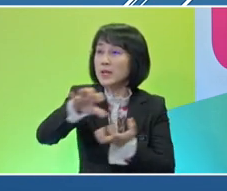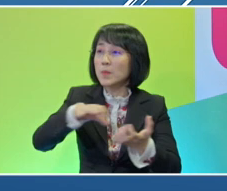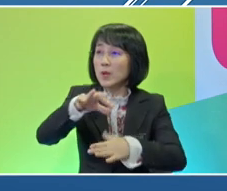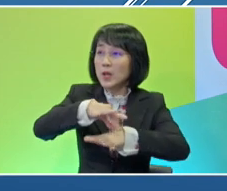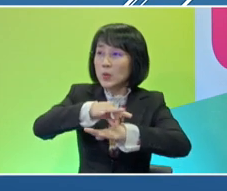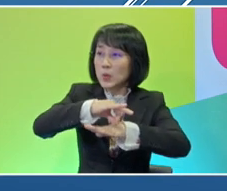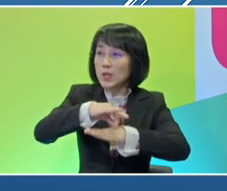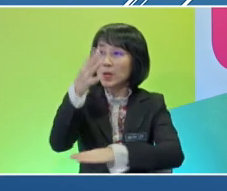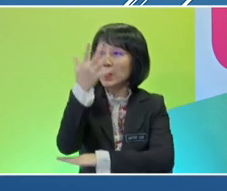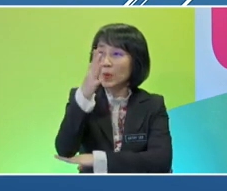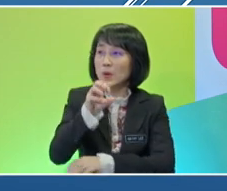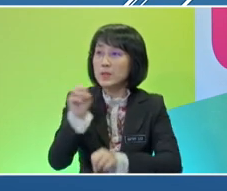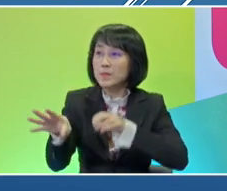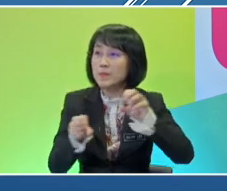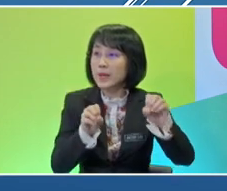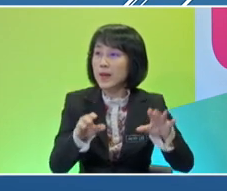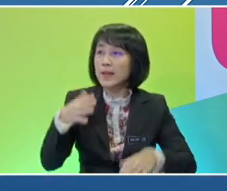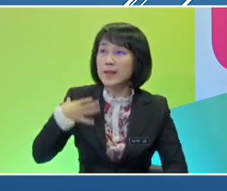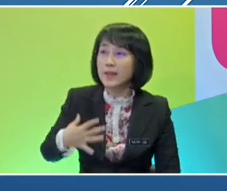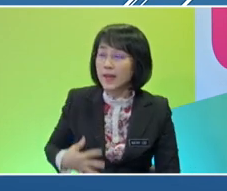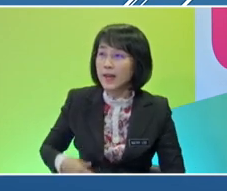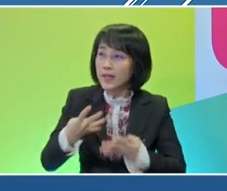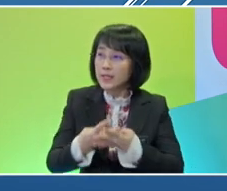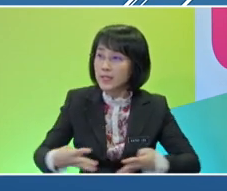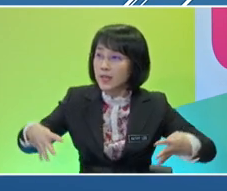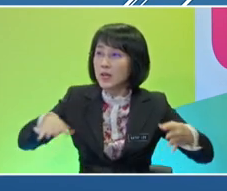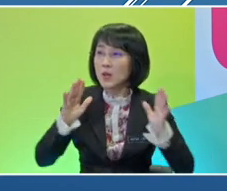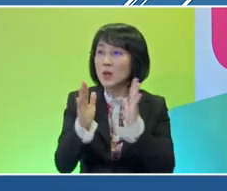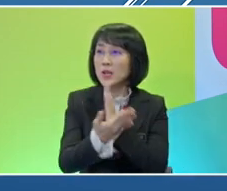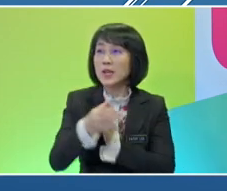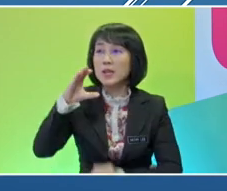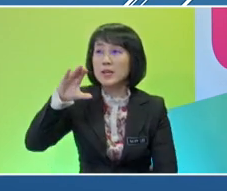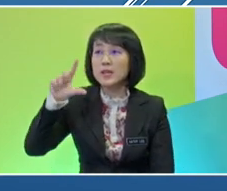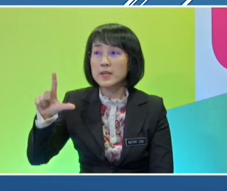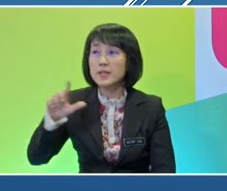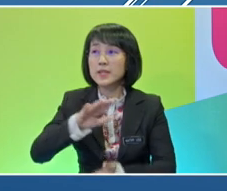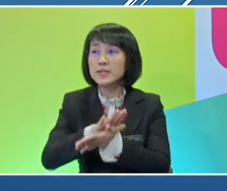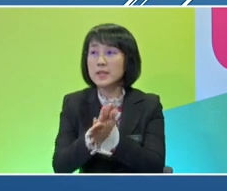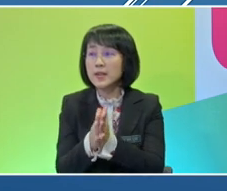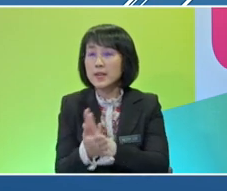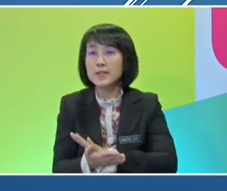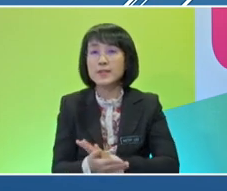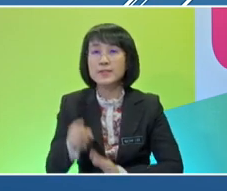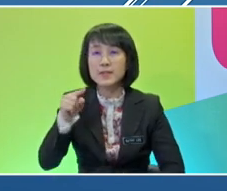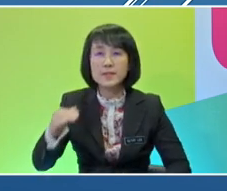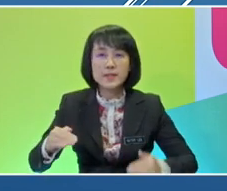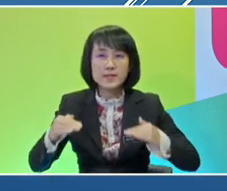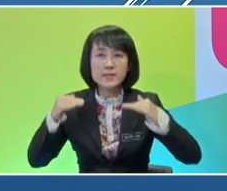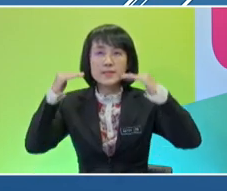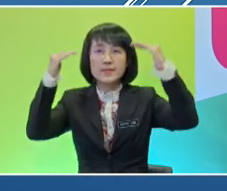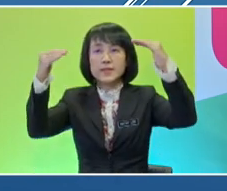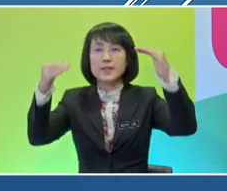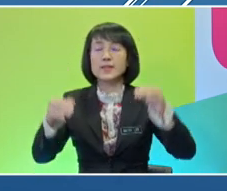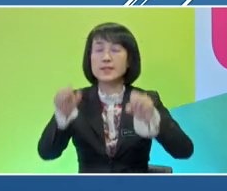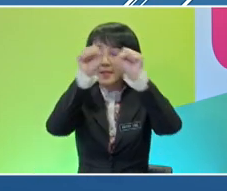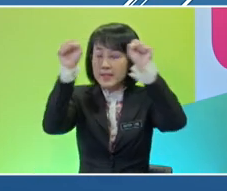Serpihan dan jaring oli cailun menjadi satu ancakan kepada sistem pendidikan